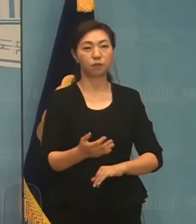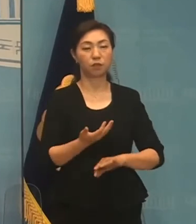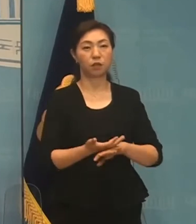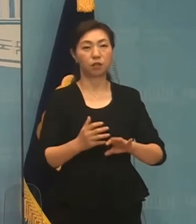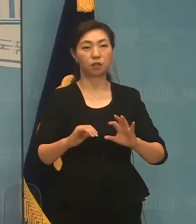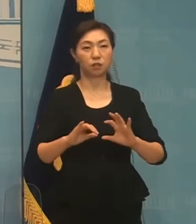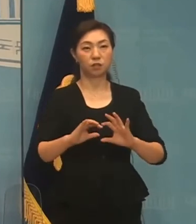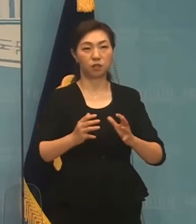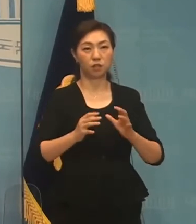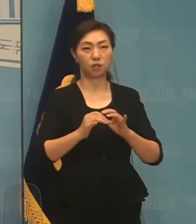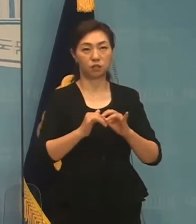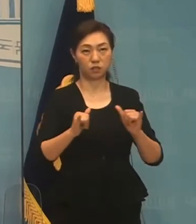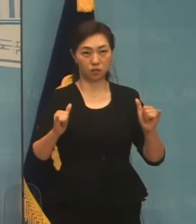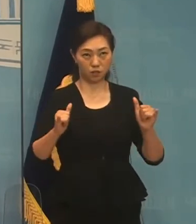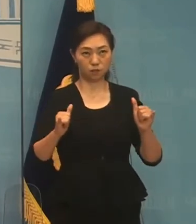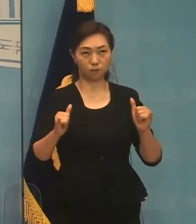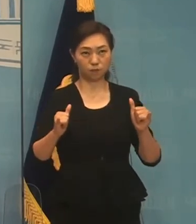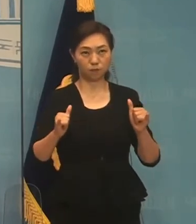외국인 기관